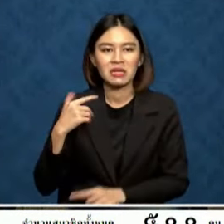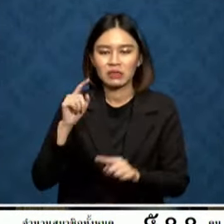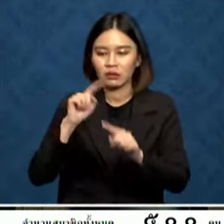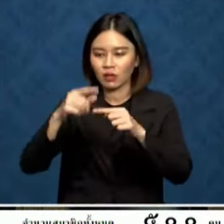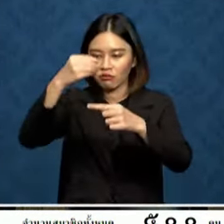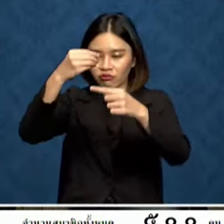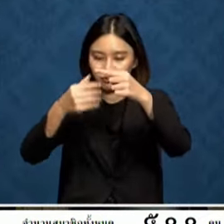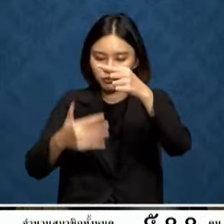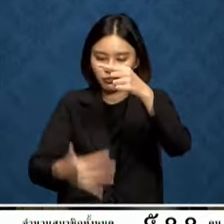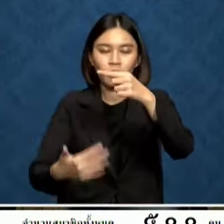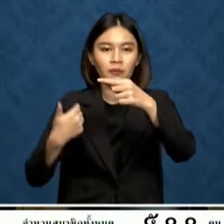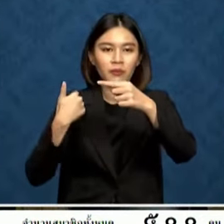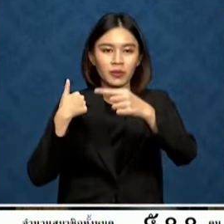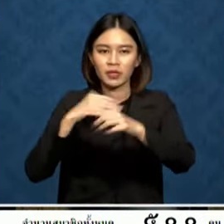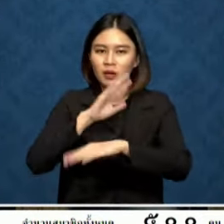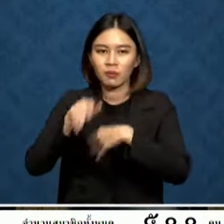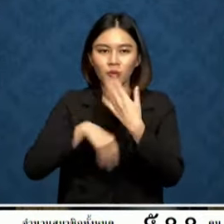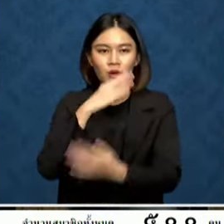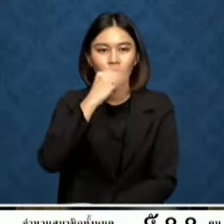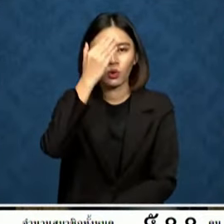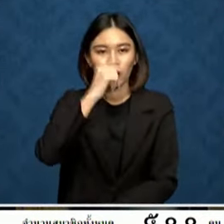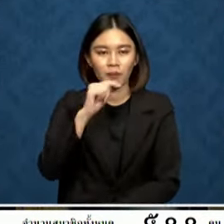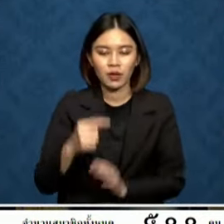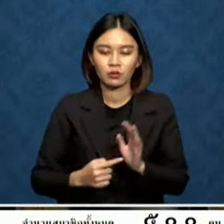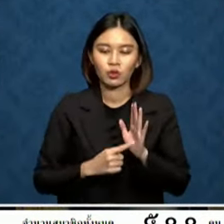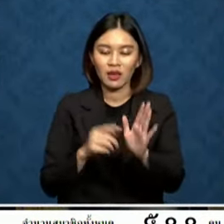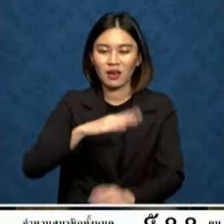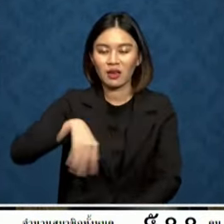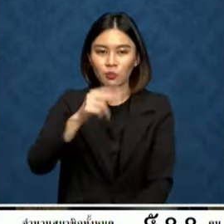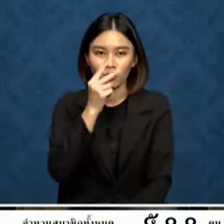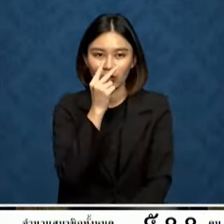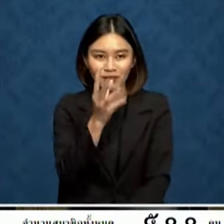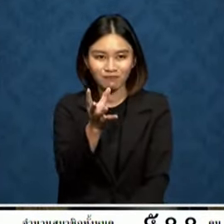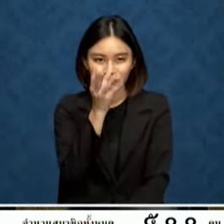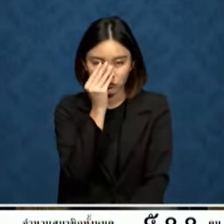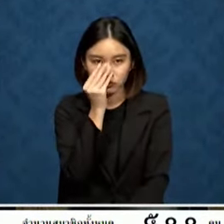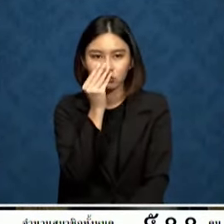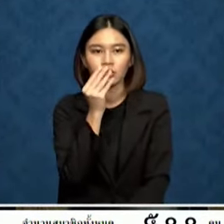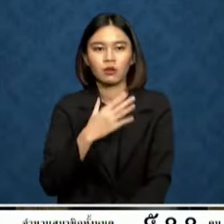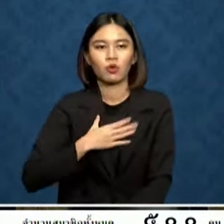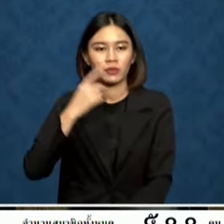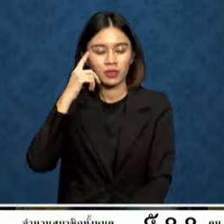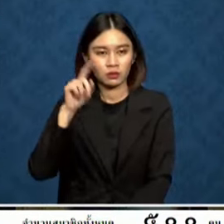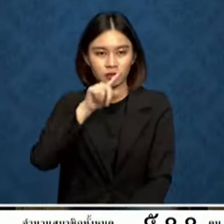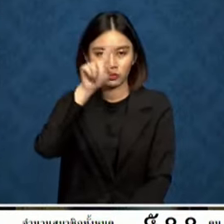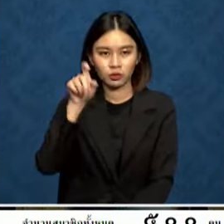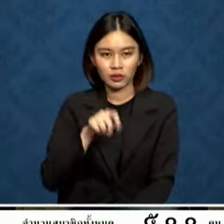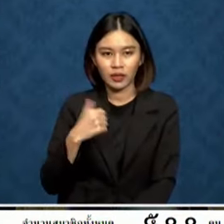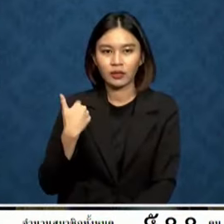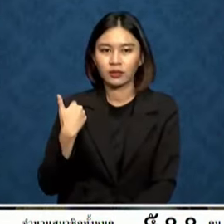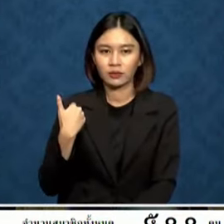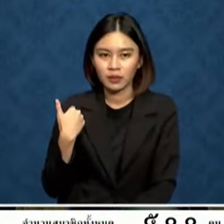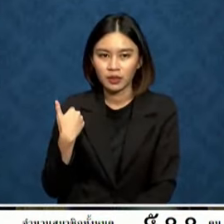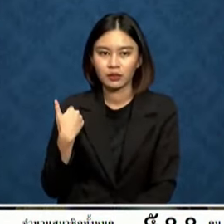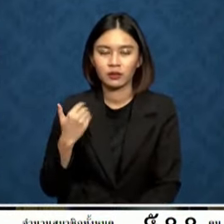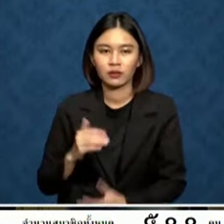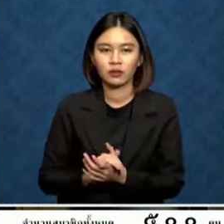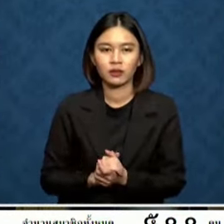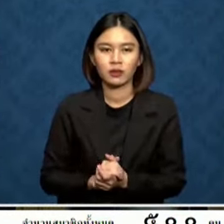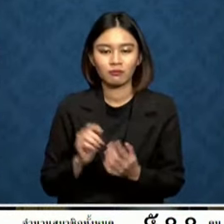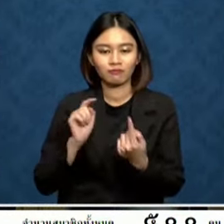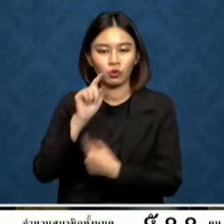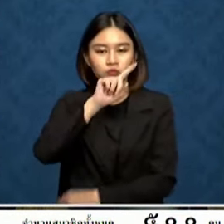ครับที่พูดมาทั้งหมดเพียงเพื่อจะยกตัวอย่างให้เห็นว่าผมกำลังสงสัยว่า